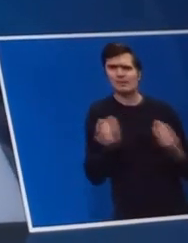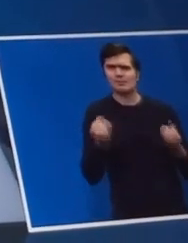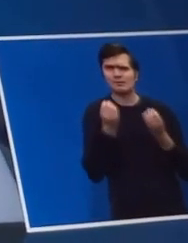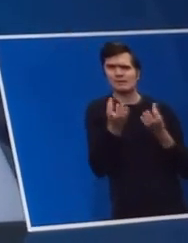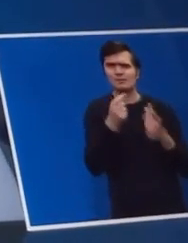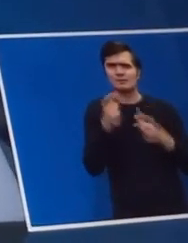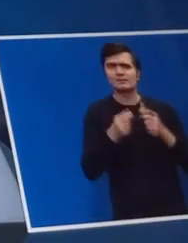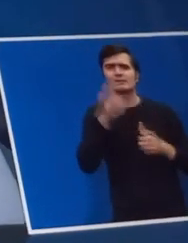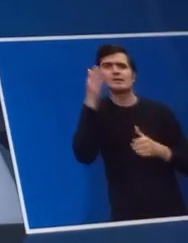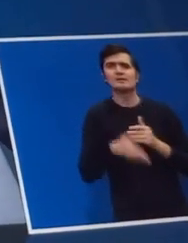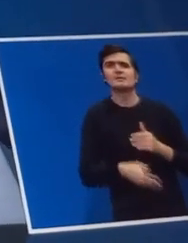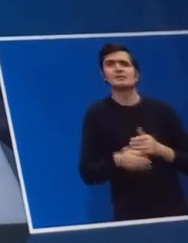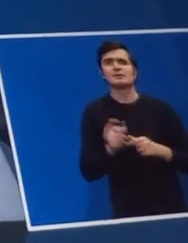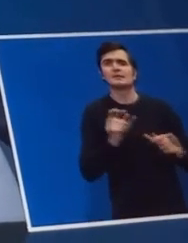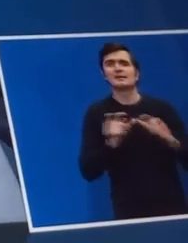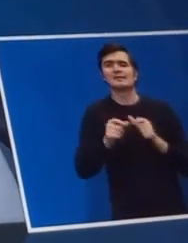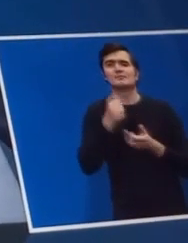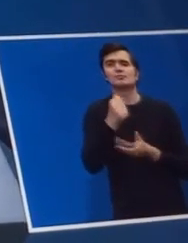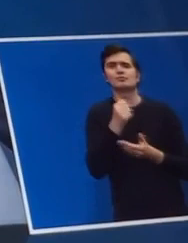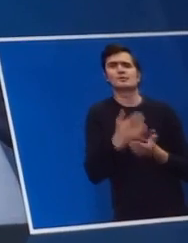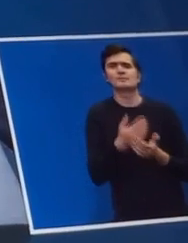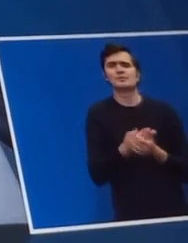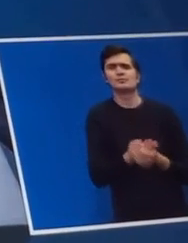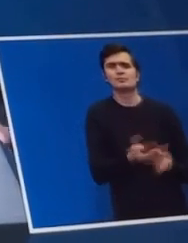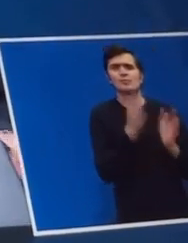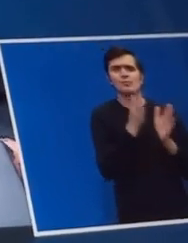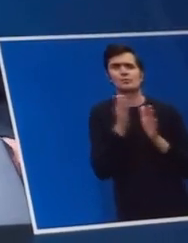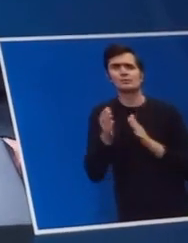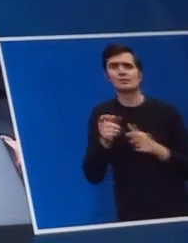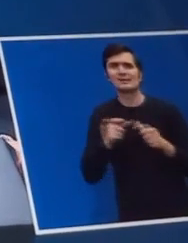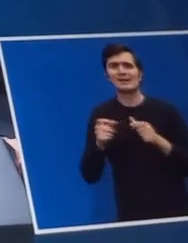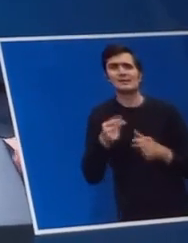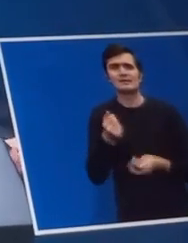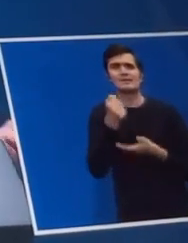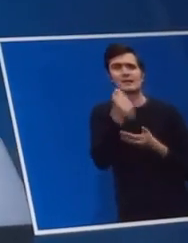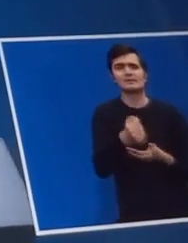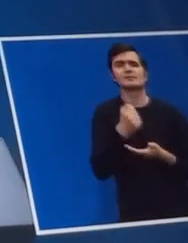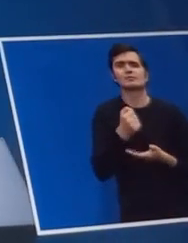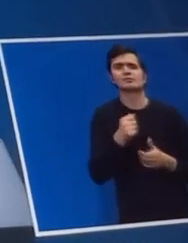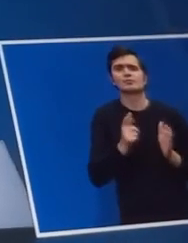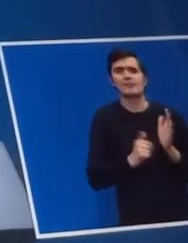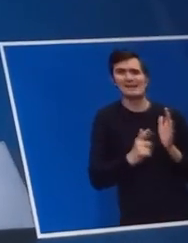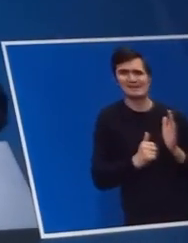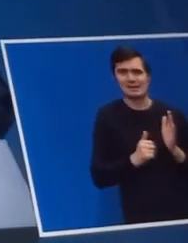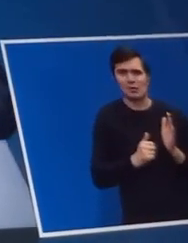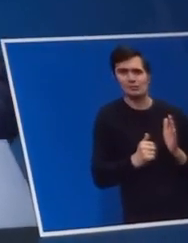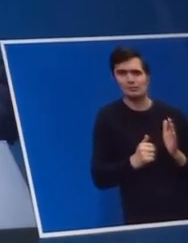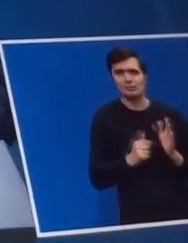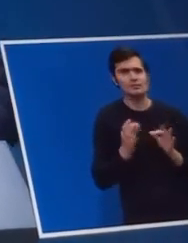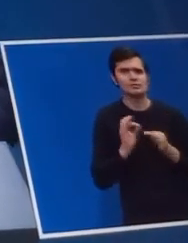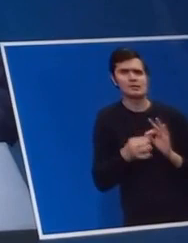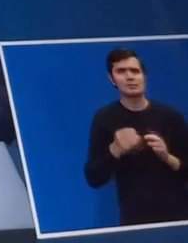legătură cu acea limită de credite bugetare pentru coordonatorii de credite finanțați din bugetul pensiilor, practic, cu alte